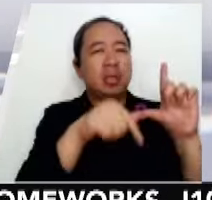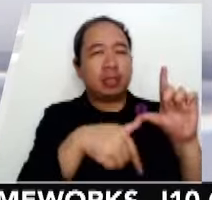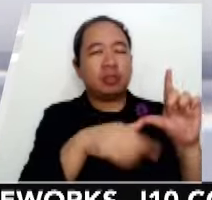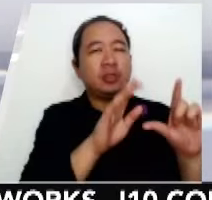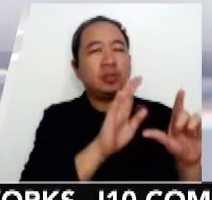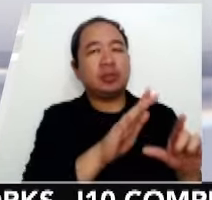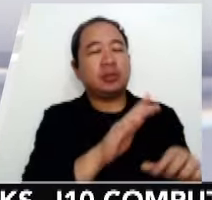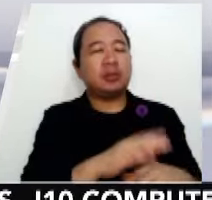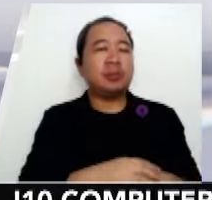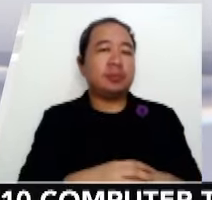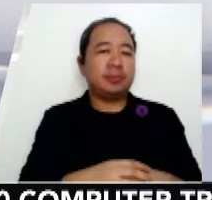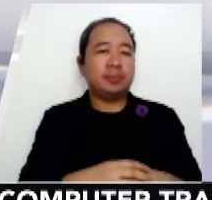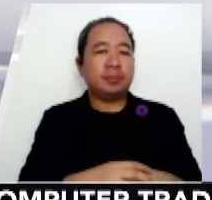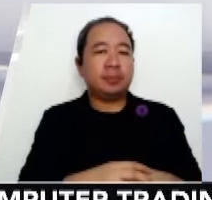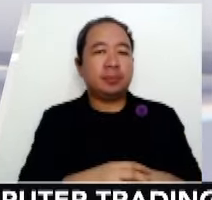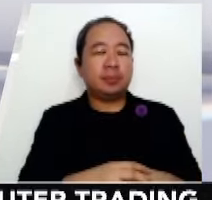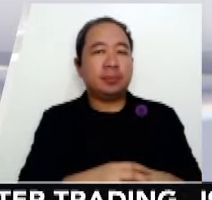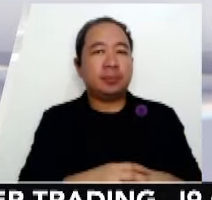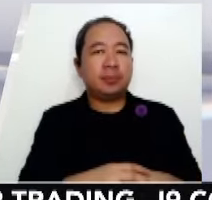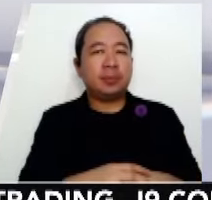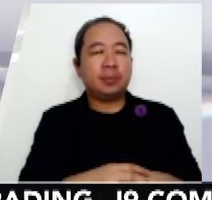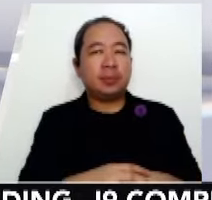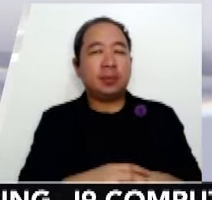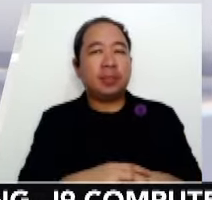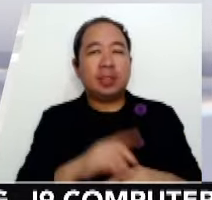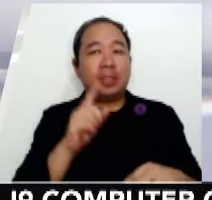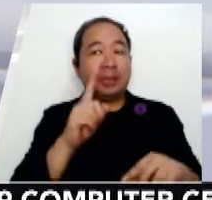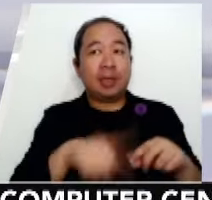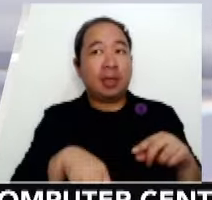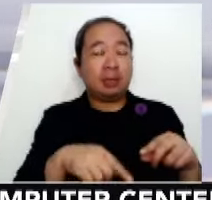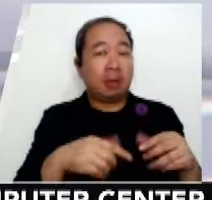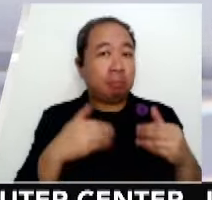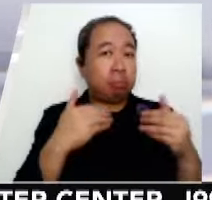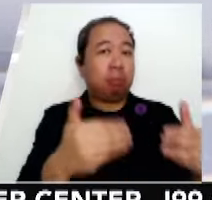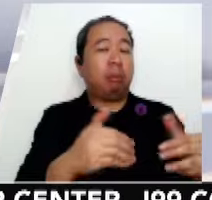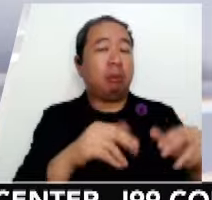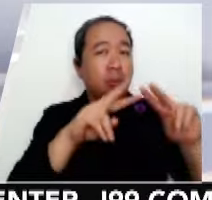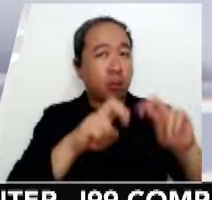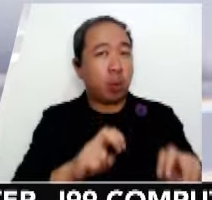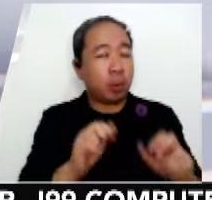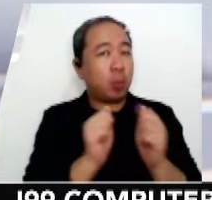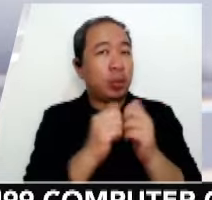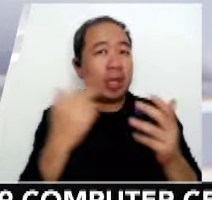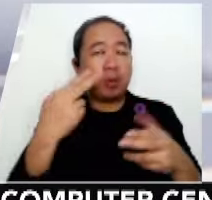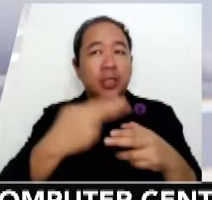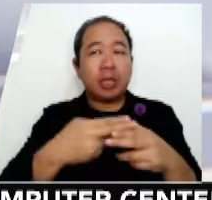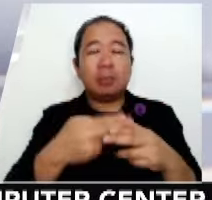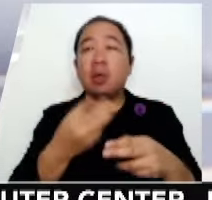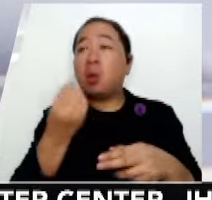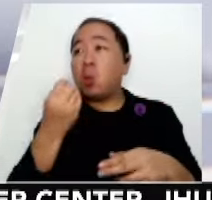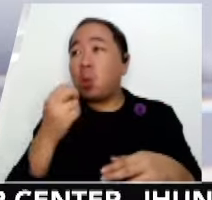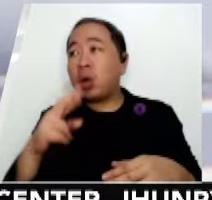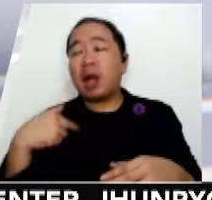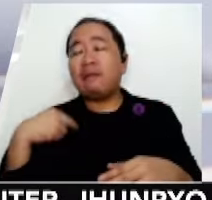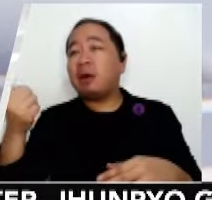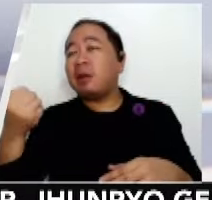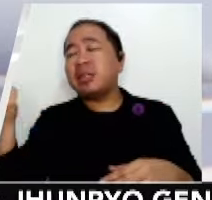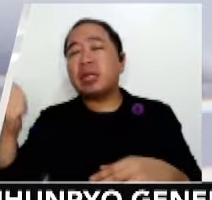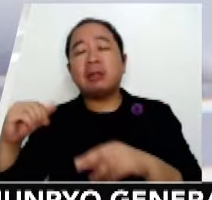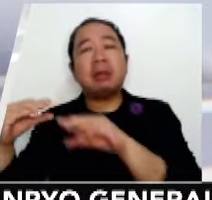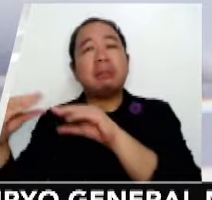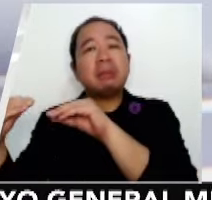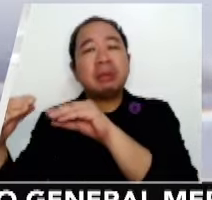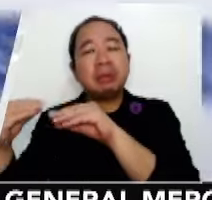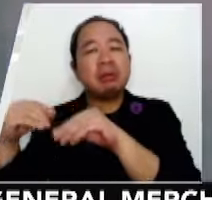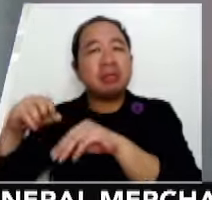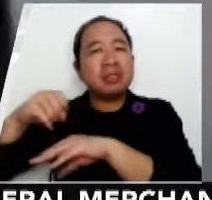motu proprio mag-iimbestiga kami ng walang pangalan or galing sa third party hearsay. Kailangan meron siyang pruweba. We cannot do